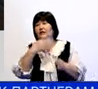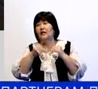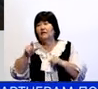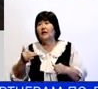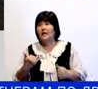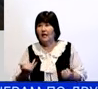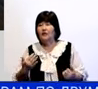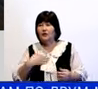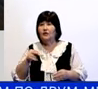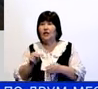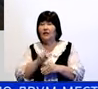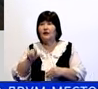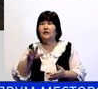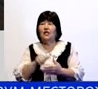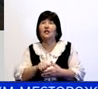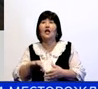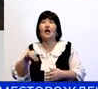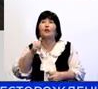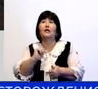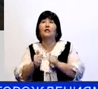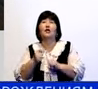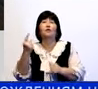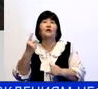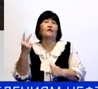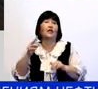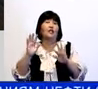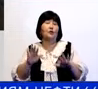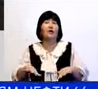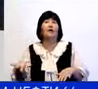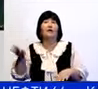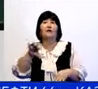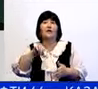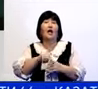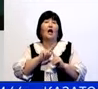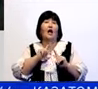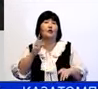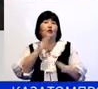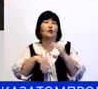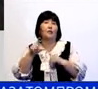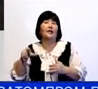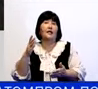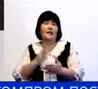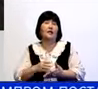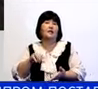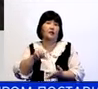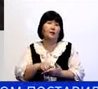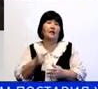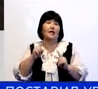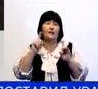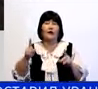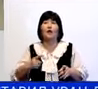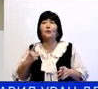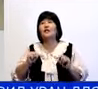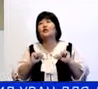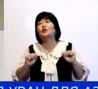наши воспитанники занимают на областных соревнованиях первые и вторые места. Среди людей с особыми потребностями есть претенденты на звание мастеров